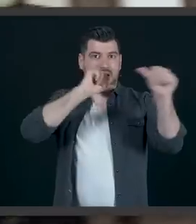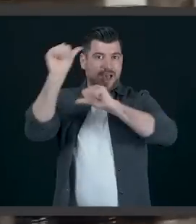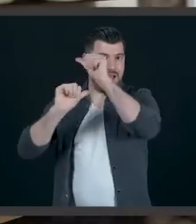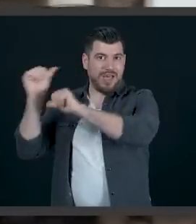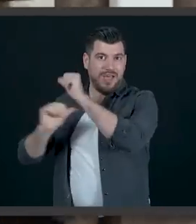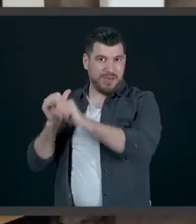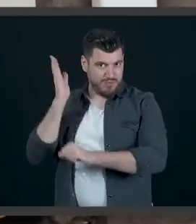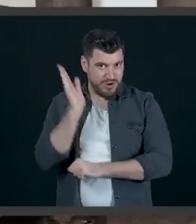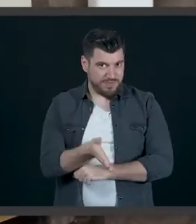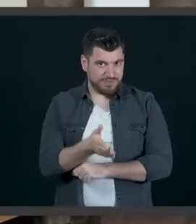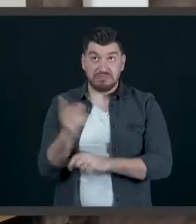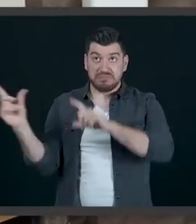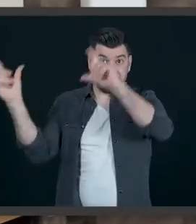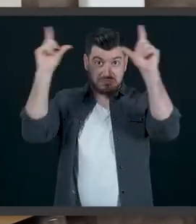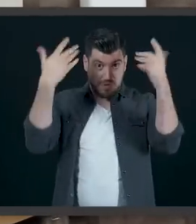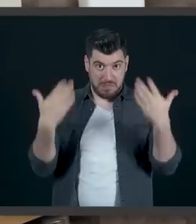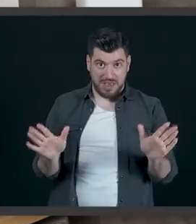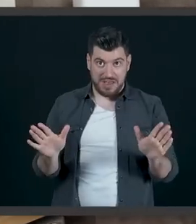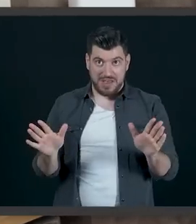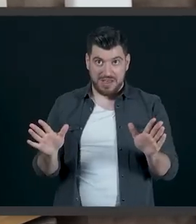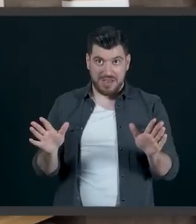εδώ. Πήγε.